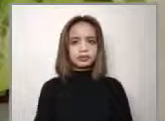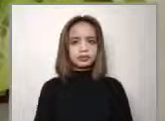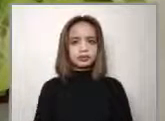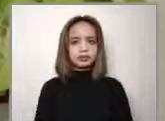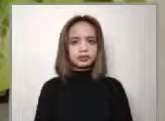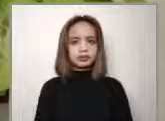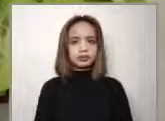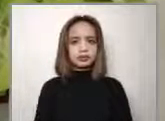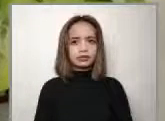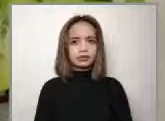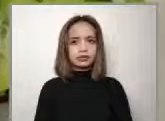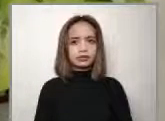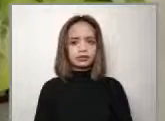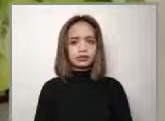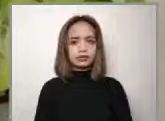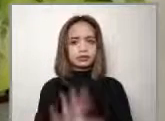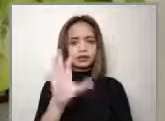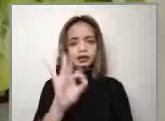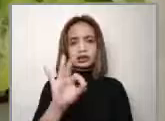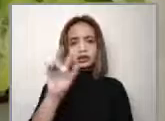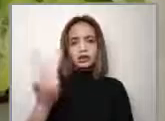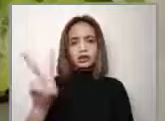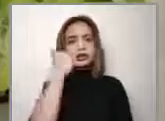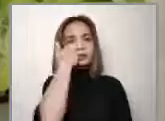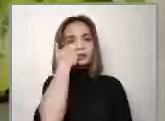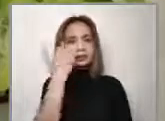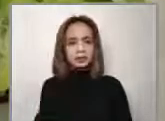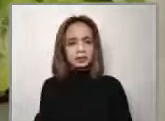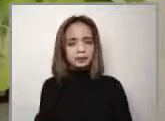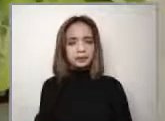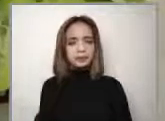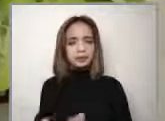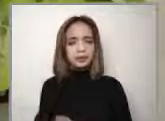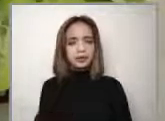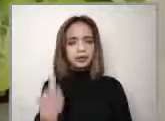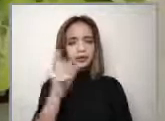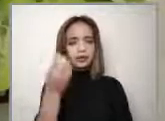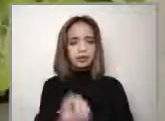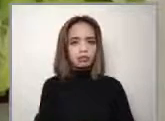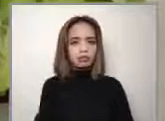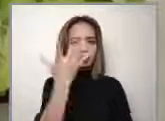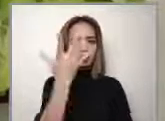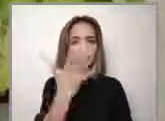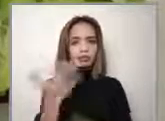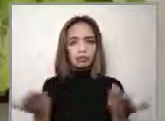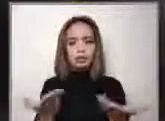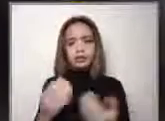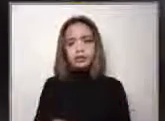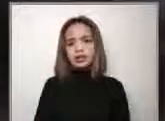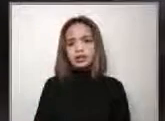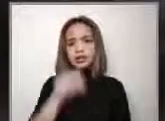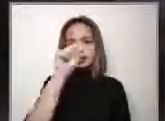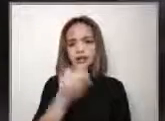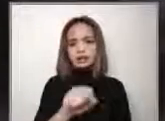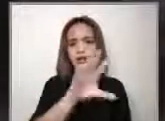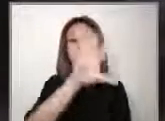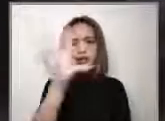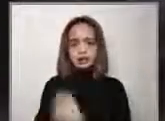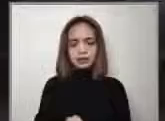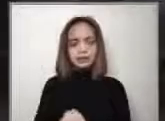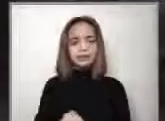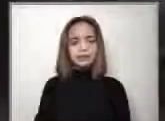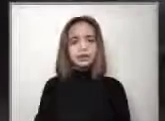Sam na po't dalawa ang nasa uwi ng sumabog ang isang tanker sa Sierra Leone sa South Africa. Ayon sa ulat, nangyari